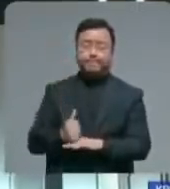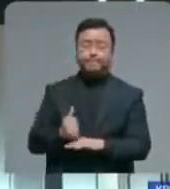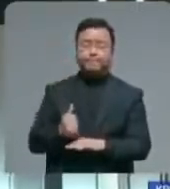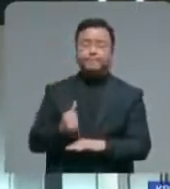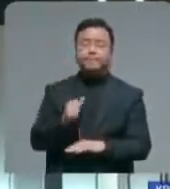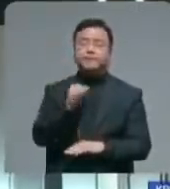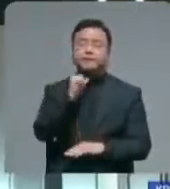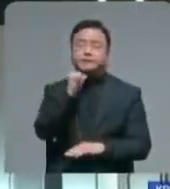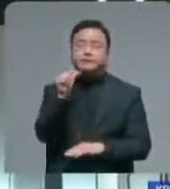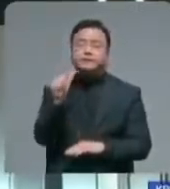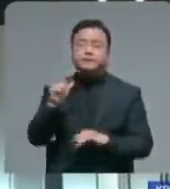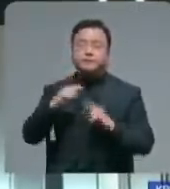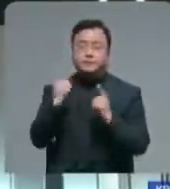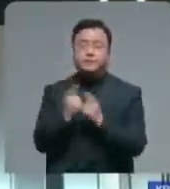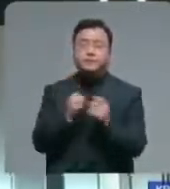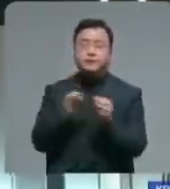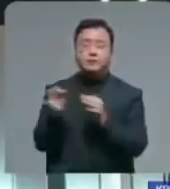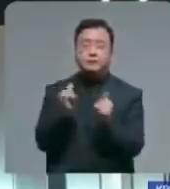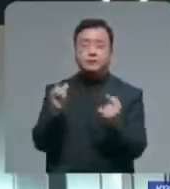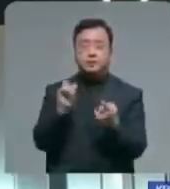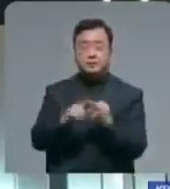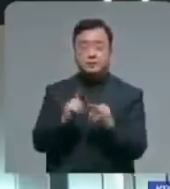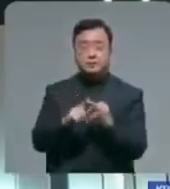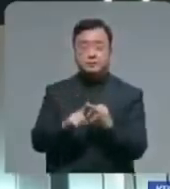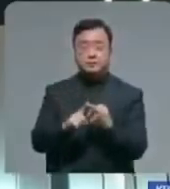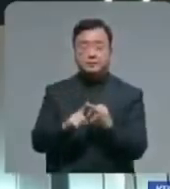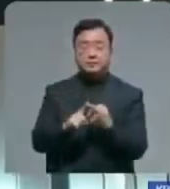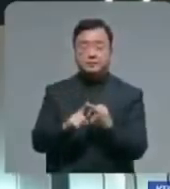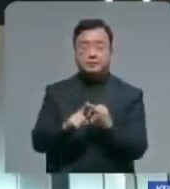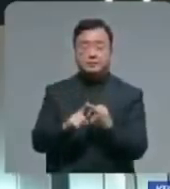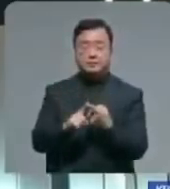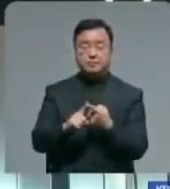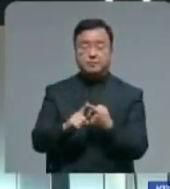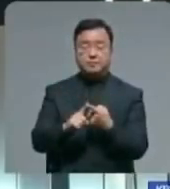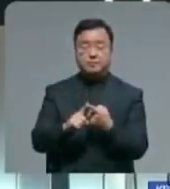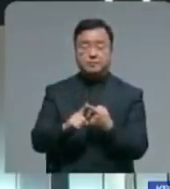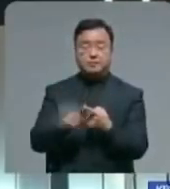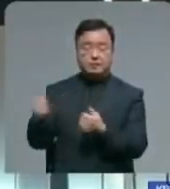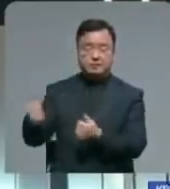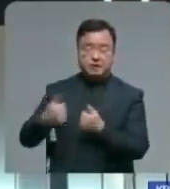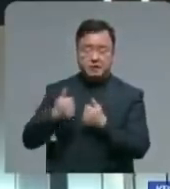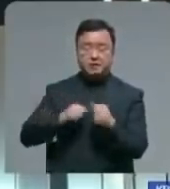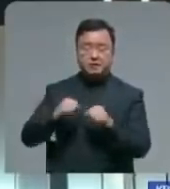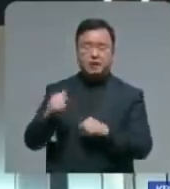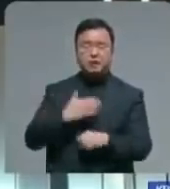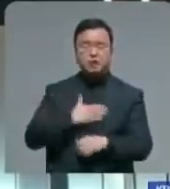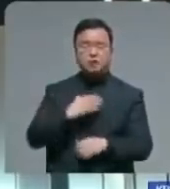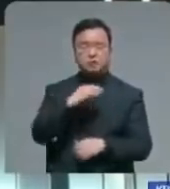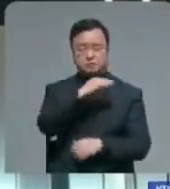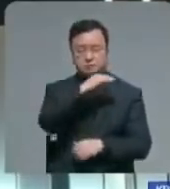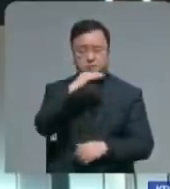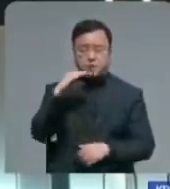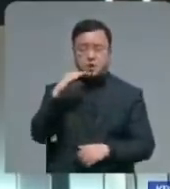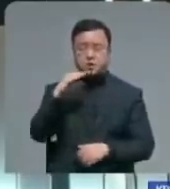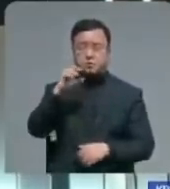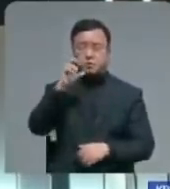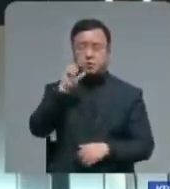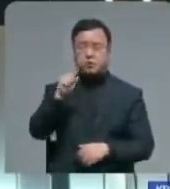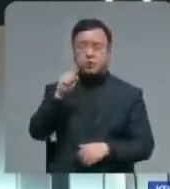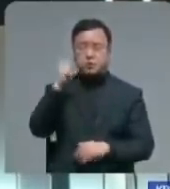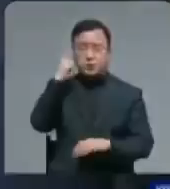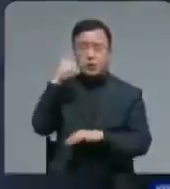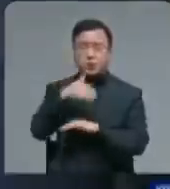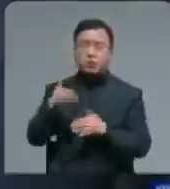영세 소상공인들에 대해서 네. 하시겠다고 나중에 따라오신 거고 저희는 제대로 된 그 안을